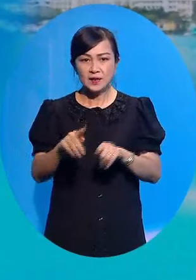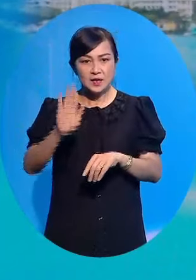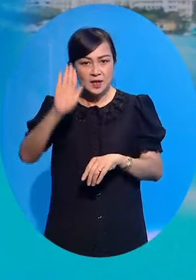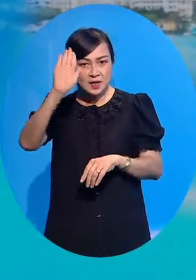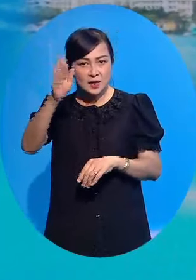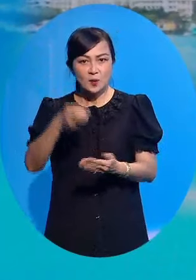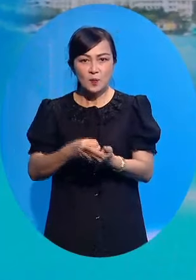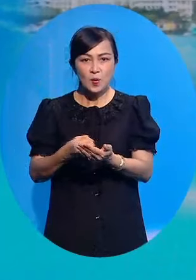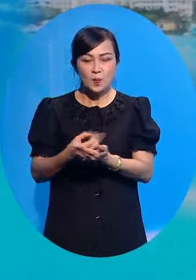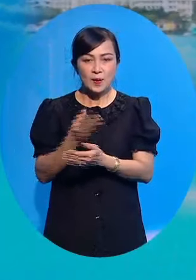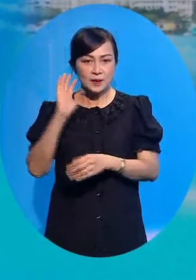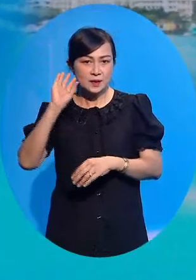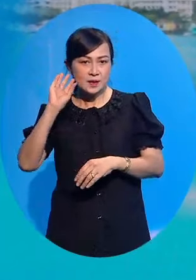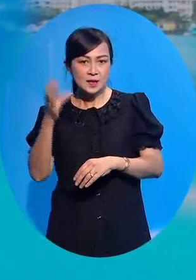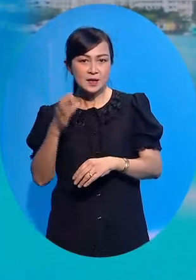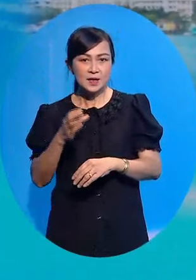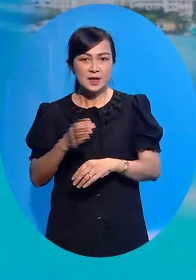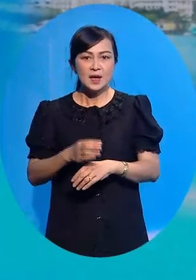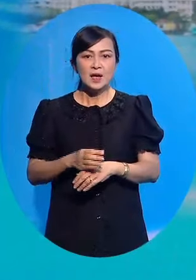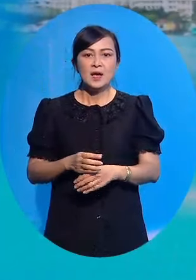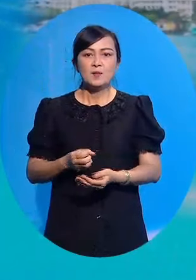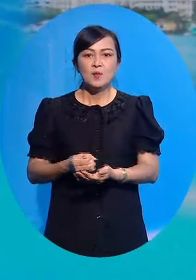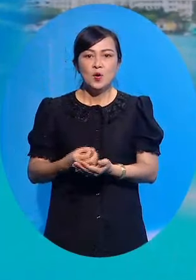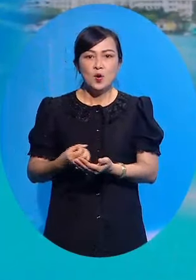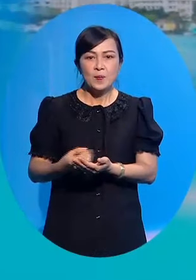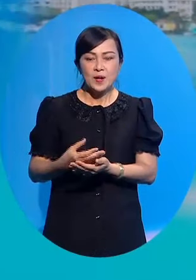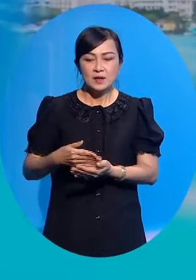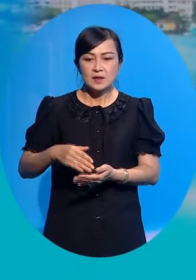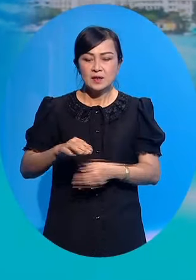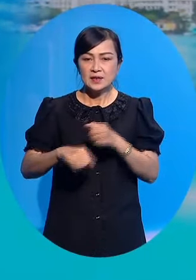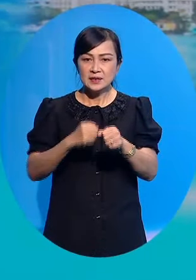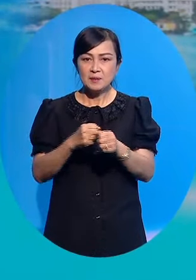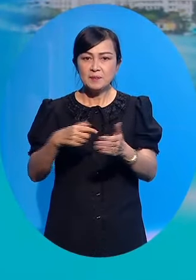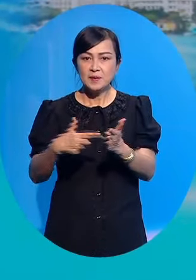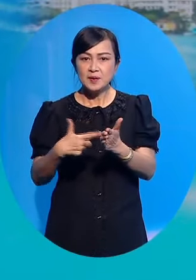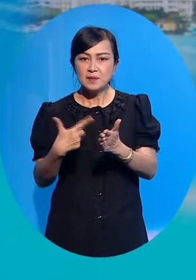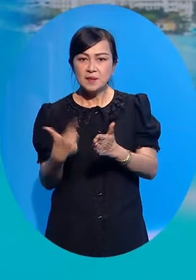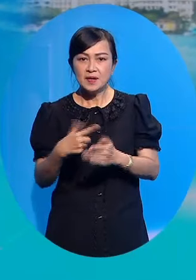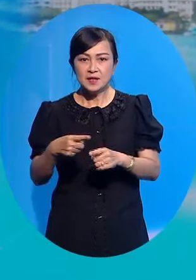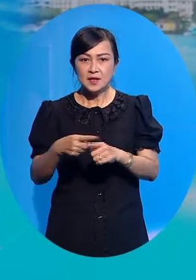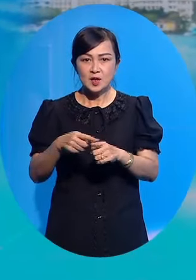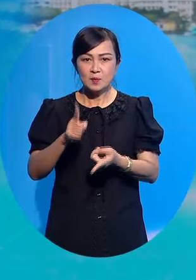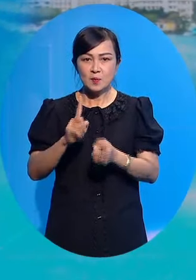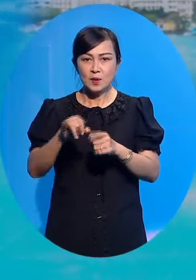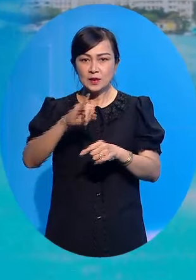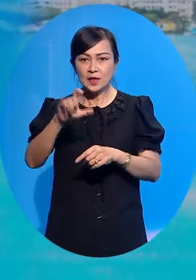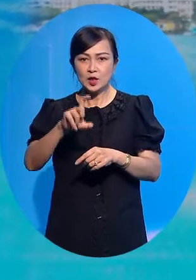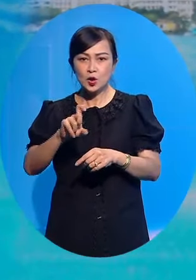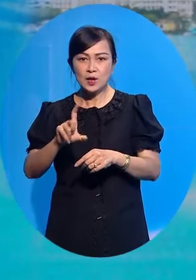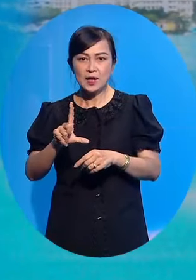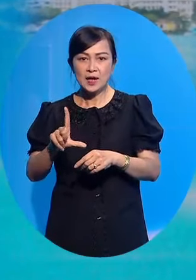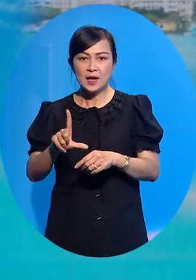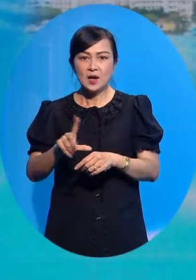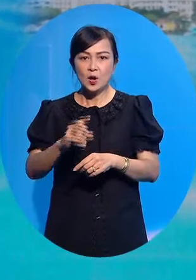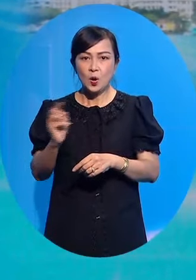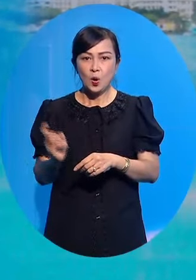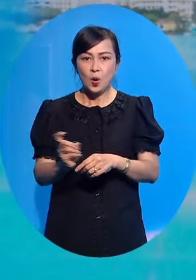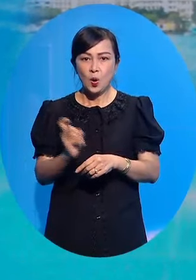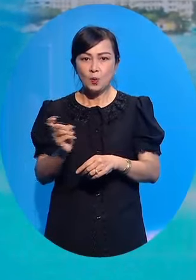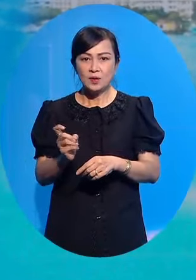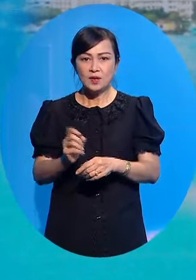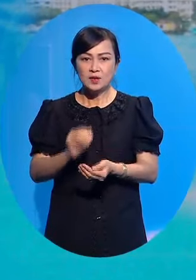đầu về thương mại quốc tế. Nhờ đó mà cán cân thương mại thặng dư năm thứ 7 liên tiếp với giá trị gần 11 tỷ đô la Mỹ, góp phần ổn định tỷ